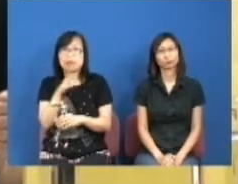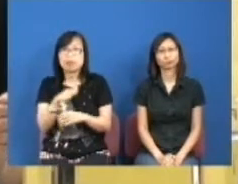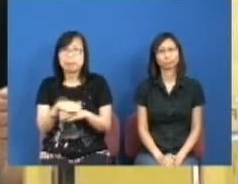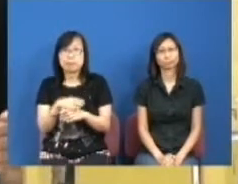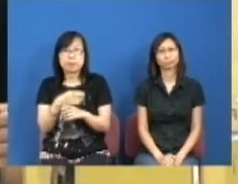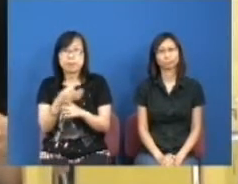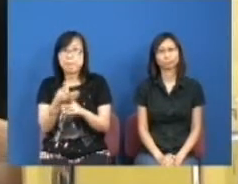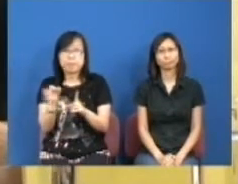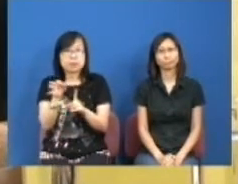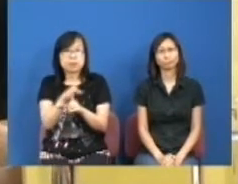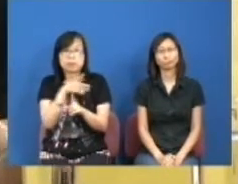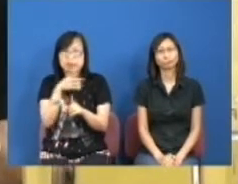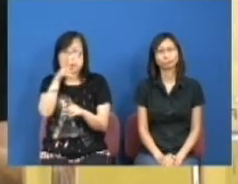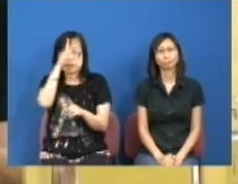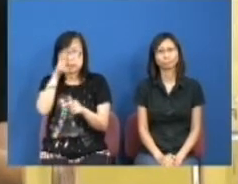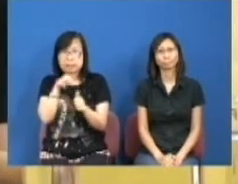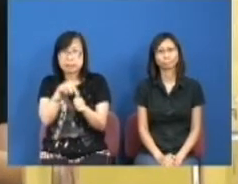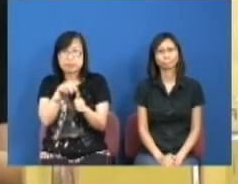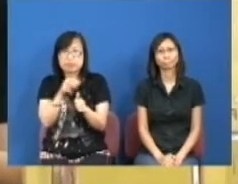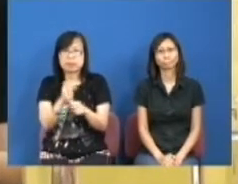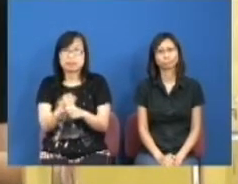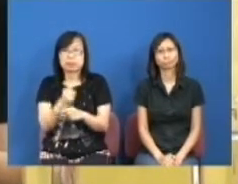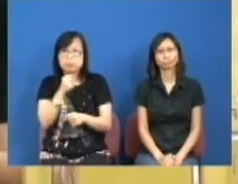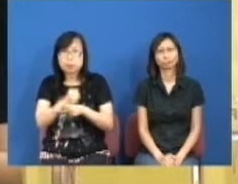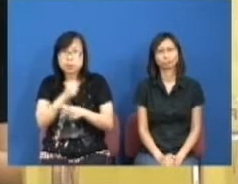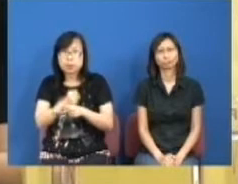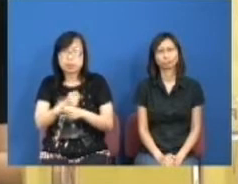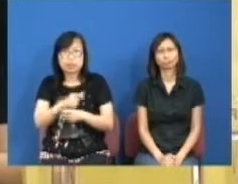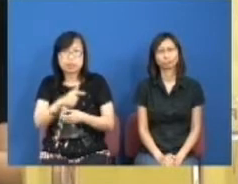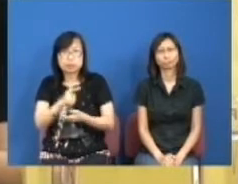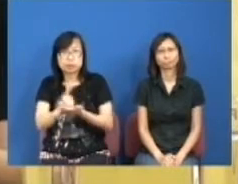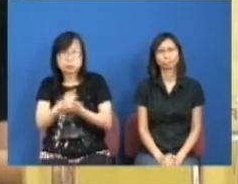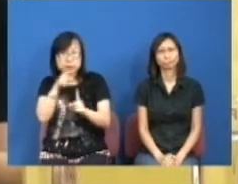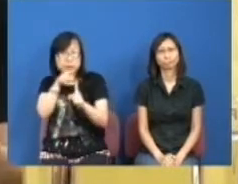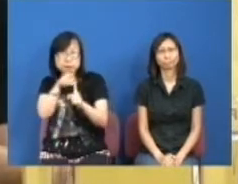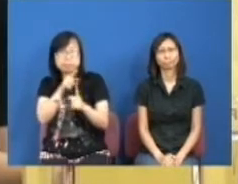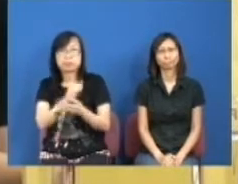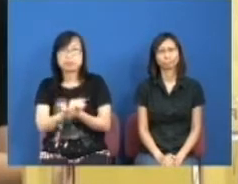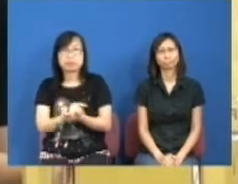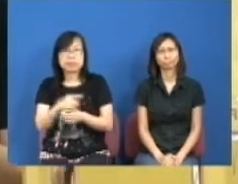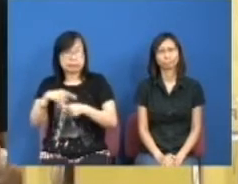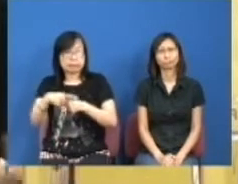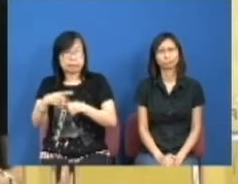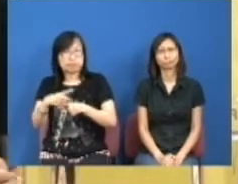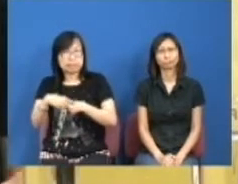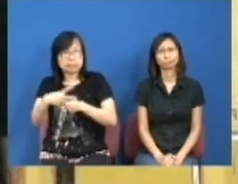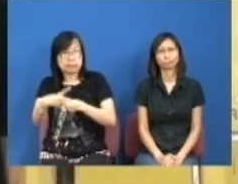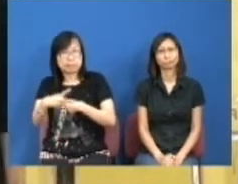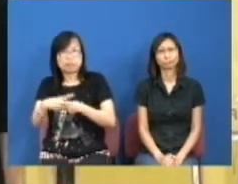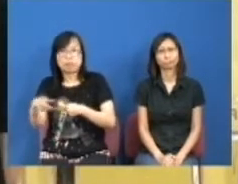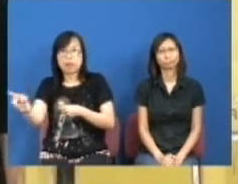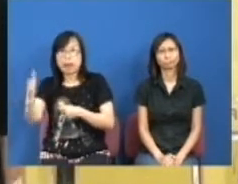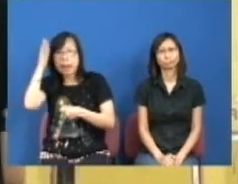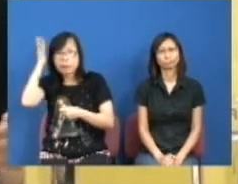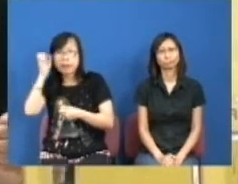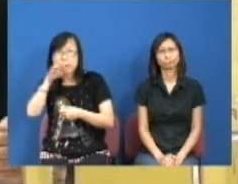非以政治業務為佢哋主要嘅目的，呢個係第一個特色啦。而第二個特色就係 Benson 所提